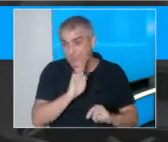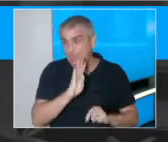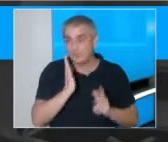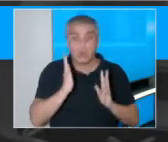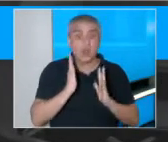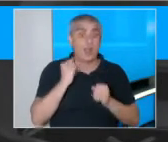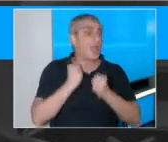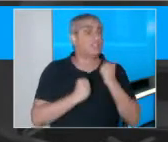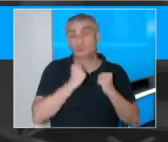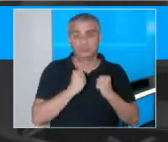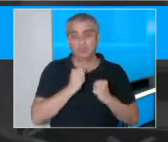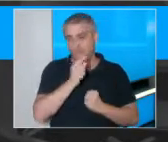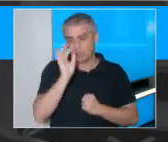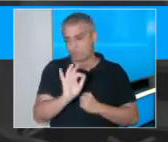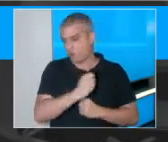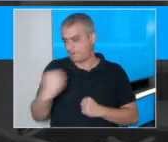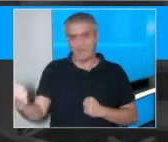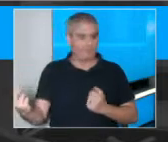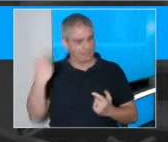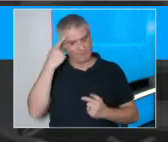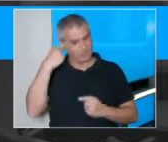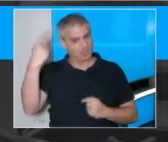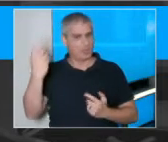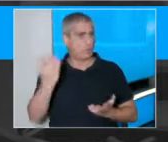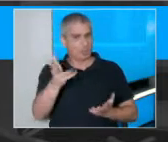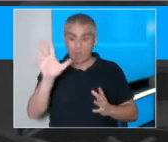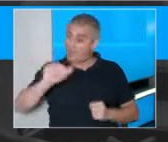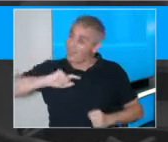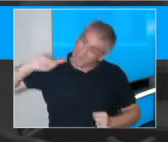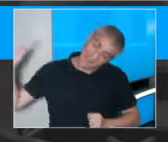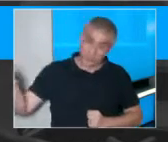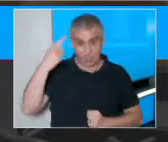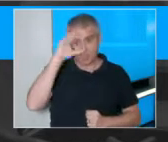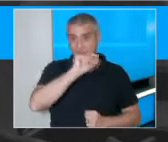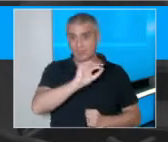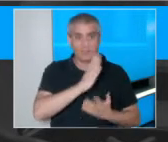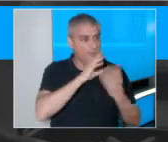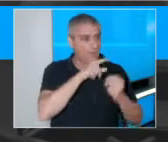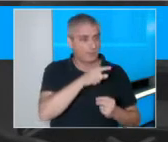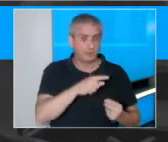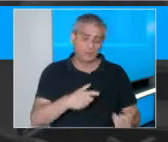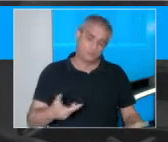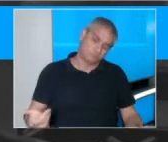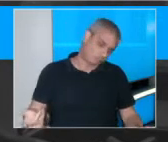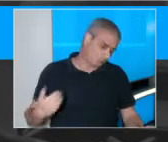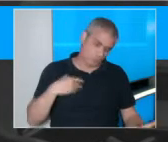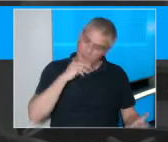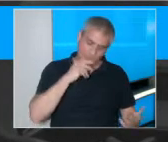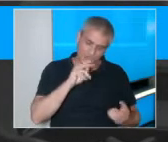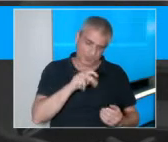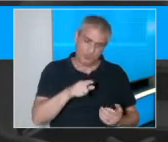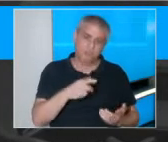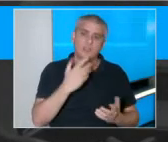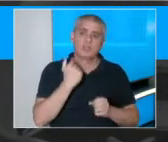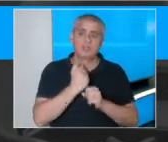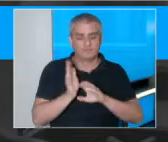לנתניהו כל כך קשה, שהוא פוגע בימין ובעמדות אידיאולוגיות. זאת אומרת, הוא לקח את כל האידיאולוגיה שלו. דיברת איתו? אני לא דיברתי איתו לדברים האלה.